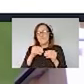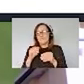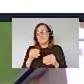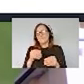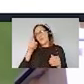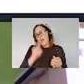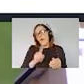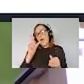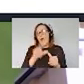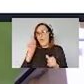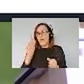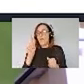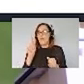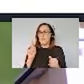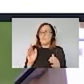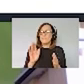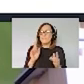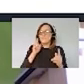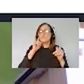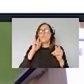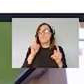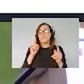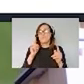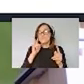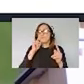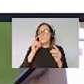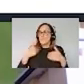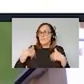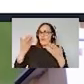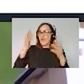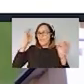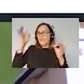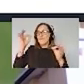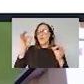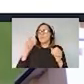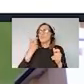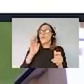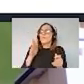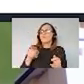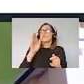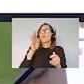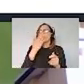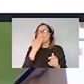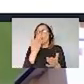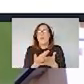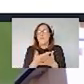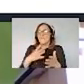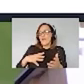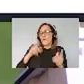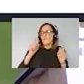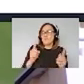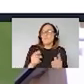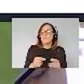będzie raz w miesiącu, ale przypominajmy im o tym, dajmy im jakieś informacje, co to będzie, dlaczego, na co warto zwrócić